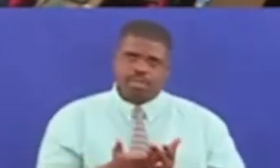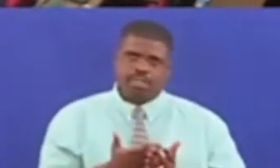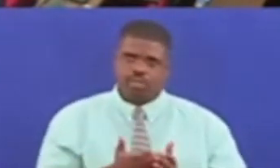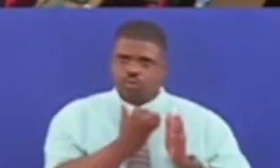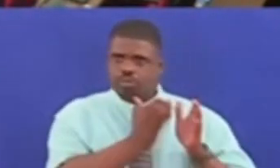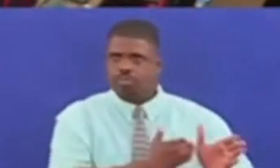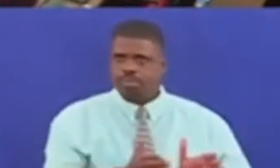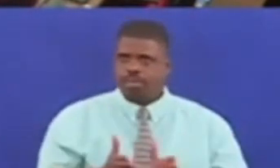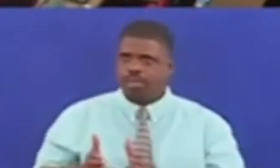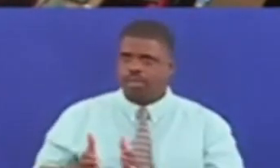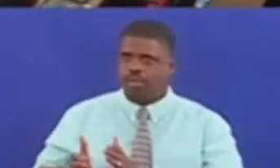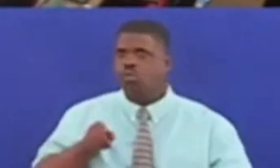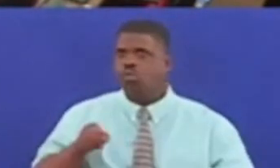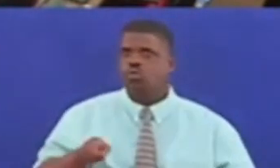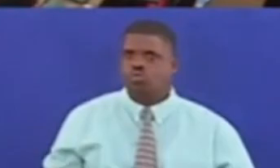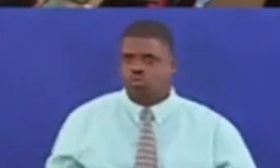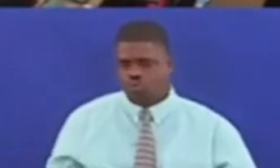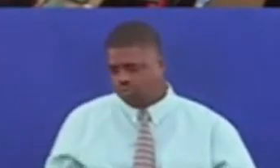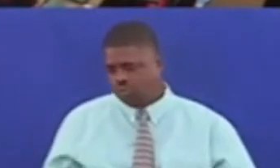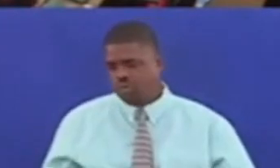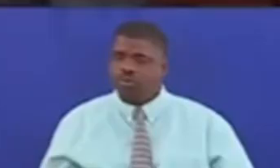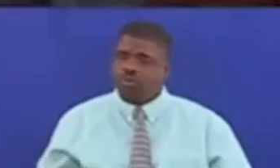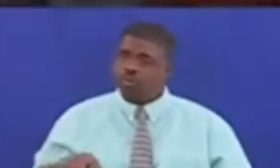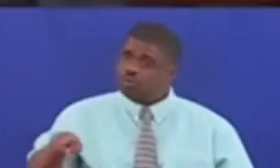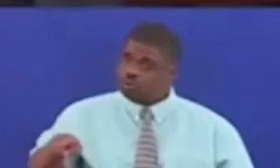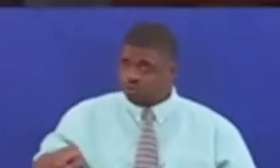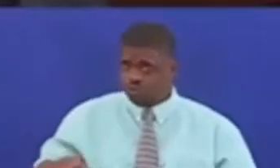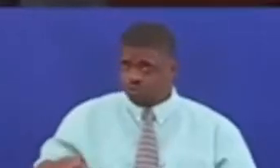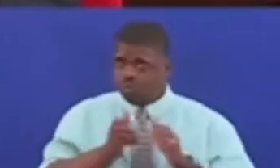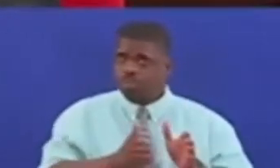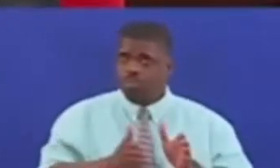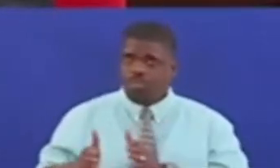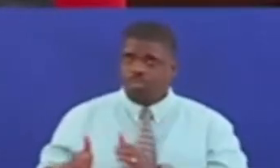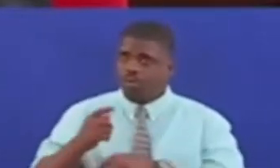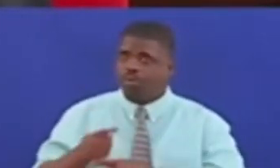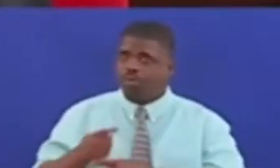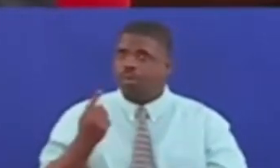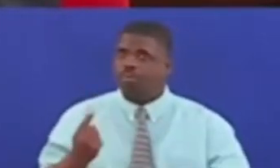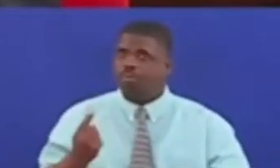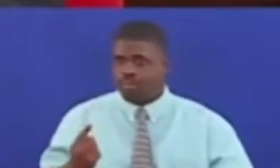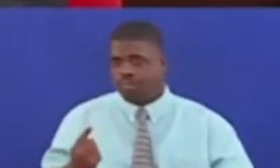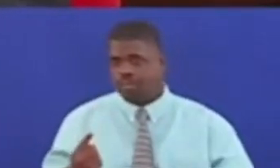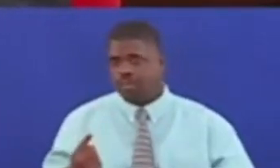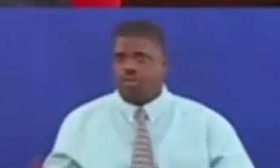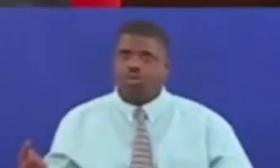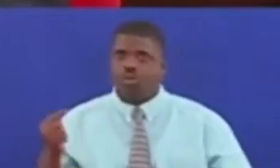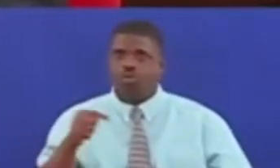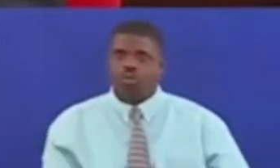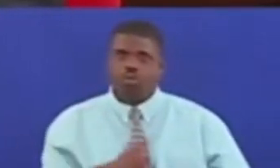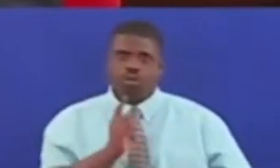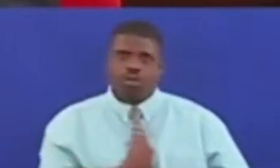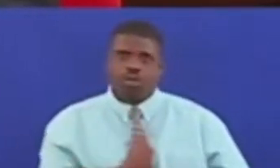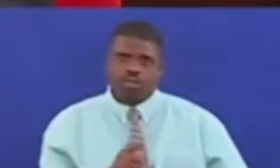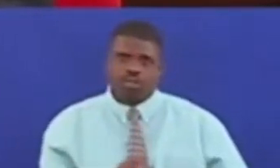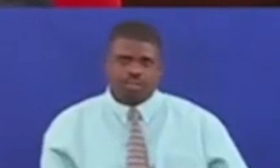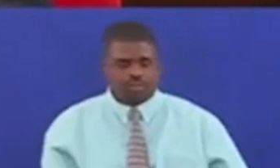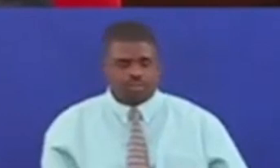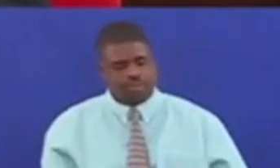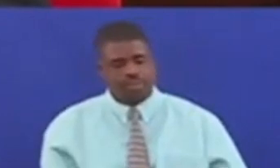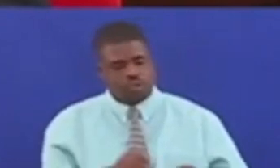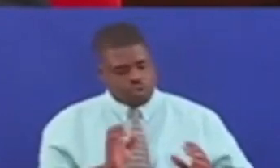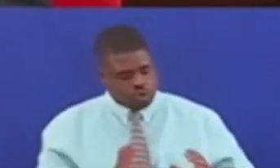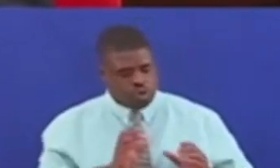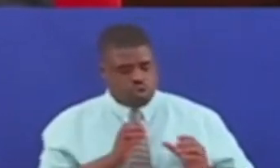yamejiri leo bungeni jijini Dodoma katika kipindi cha maswali na majibu. Inakuja wakati tuna tume mpya